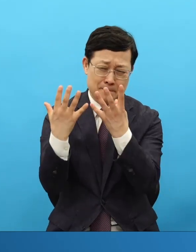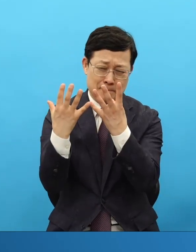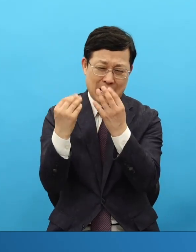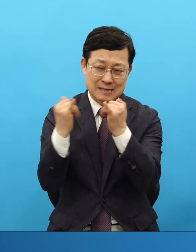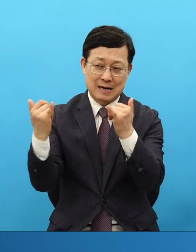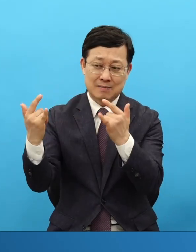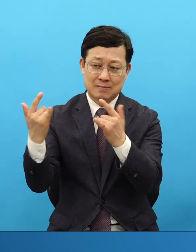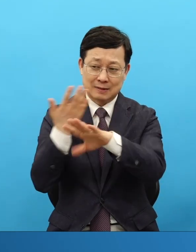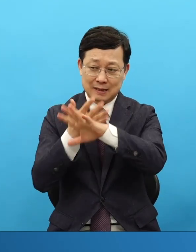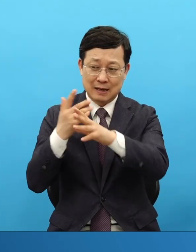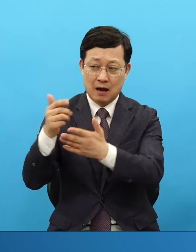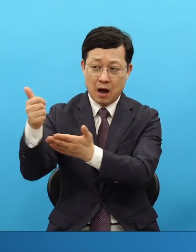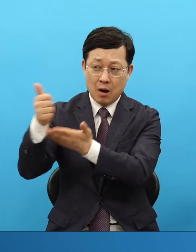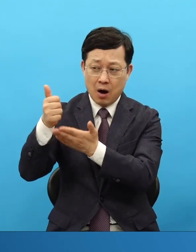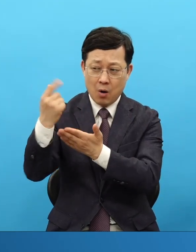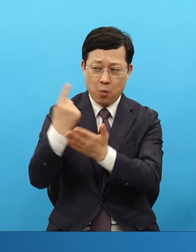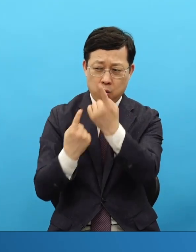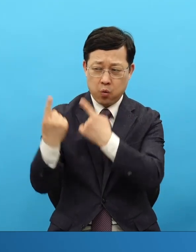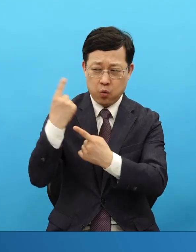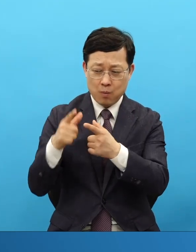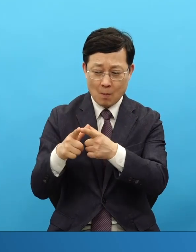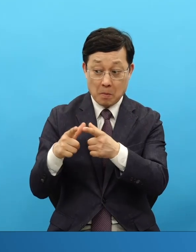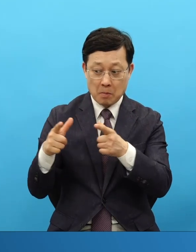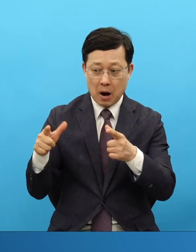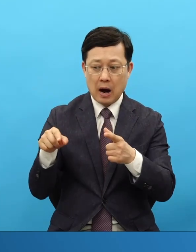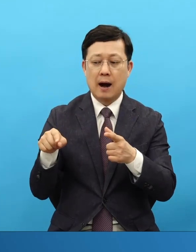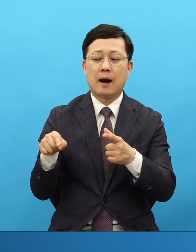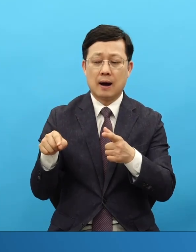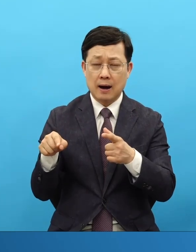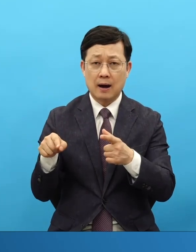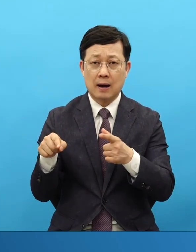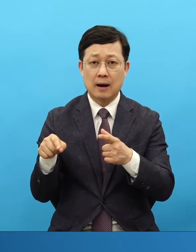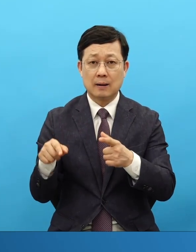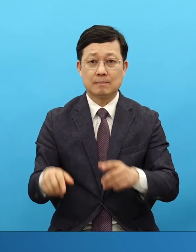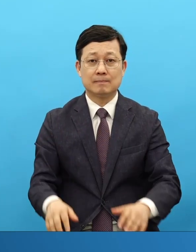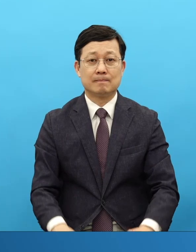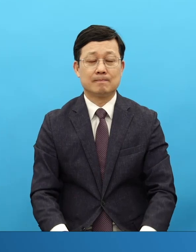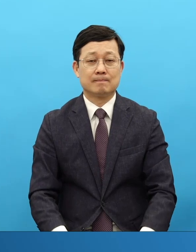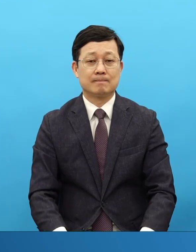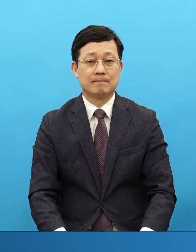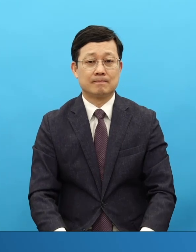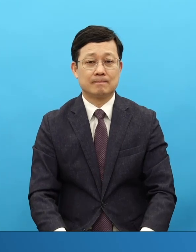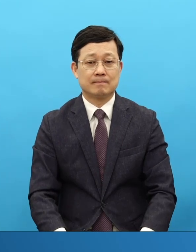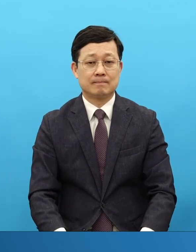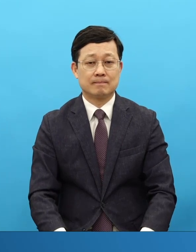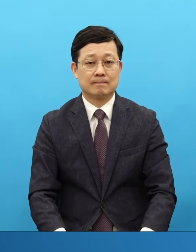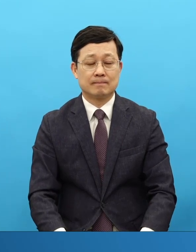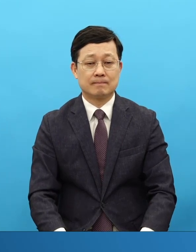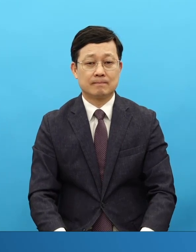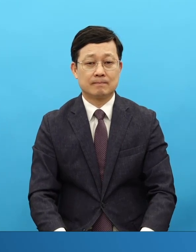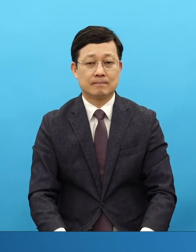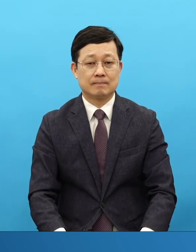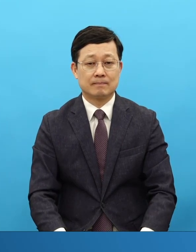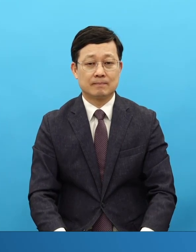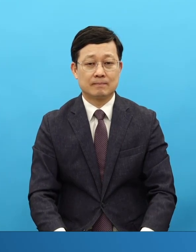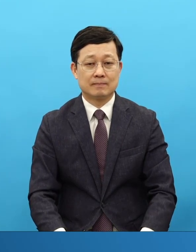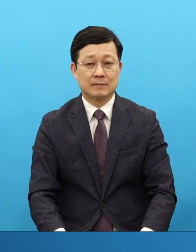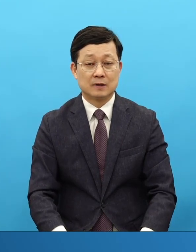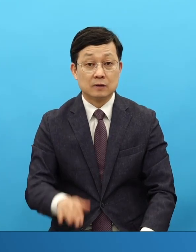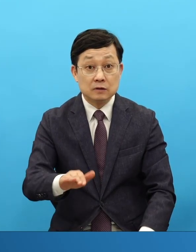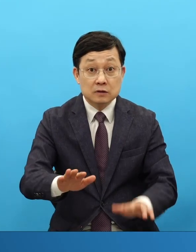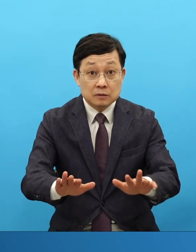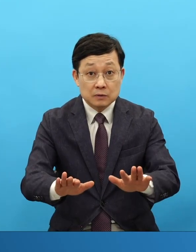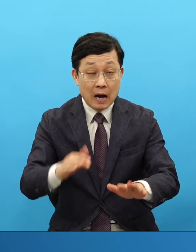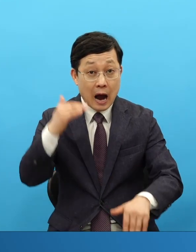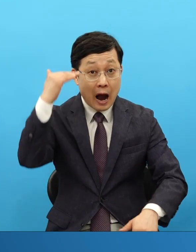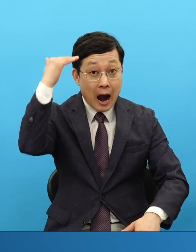그걸 our 빨리 nation. 눈치채야지. Quickly, we must catch on. 하나님이 역사하셔가지고요. 지금 한국 음식이 지금 막 세계화되고 있습니다. And